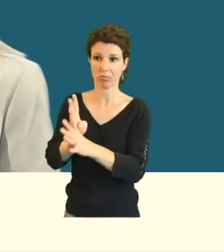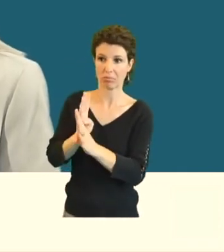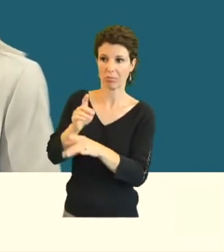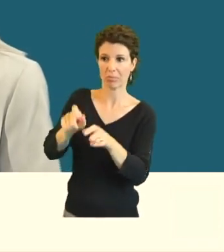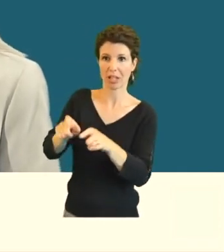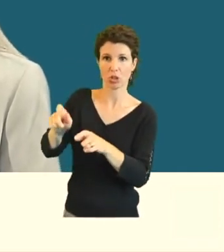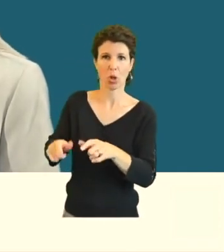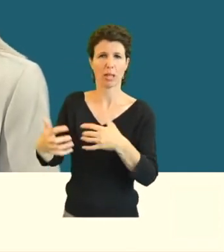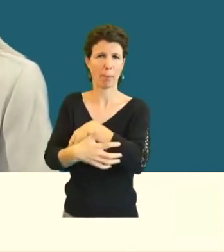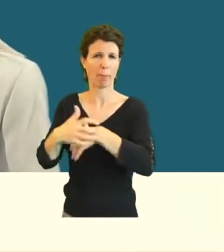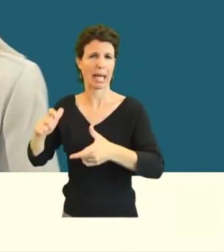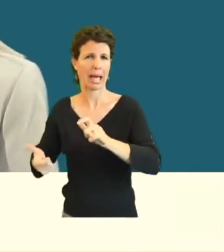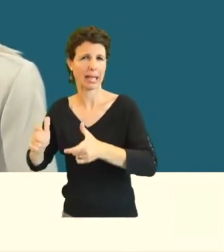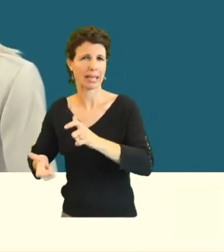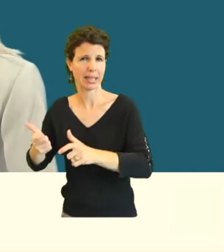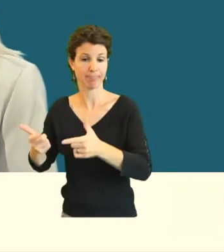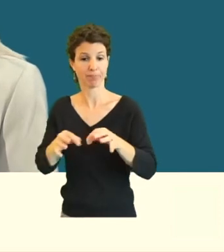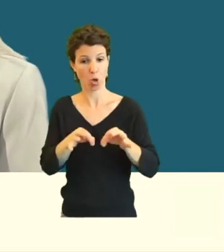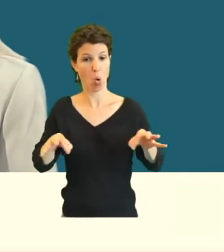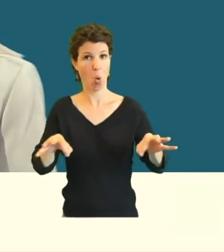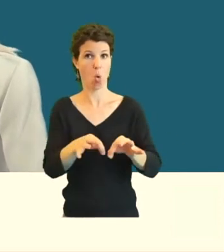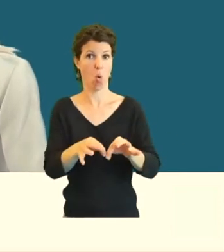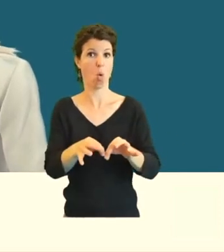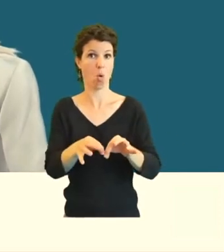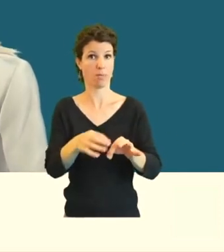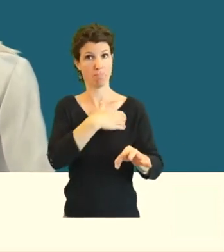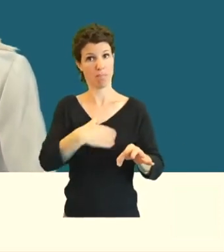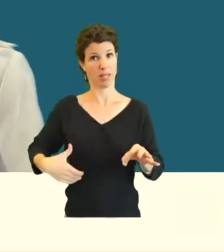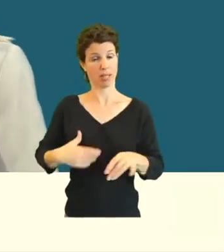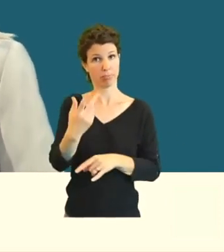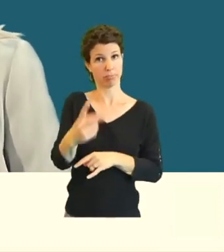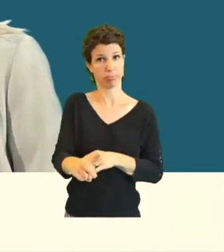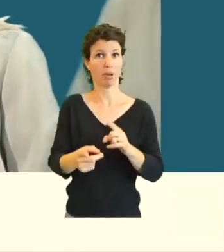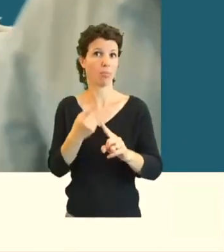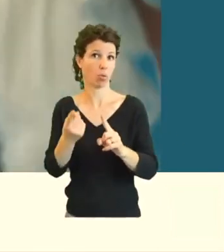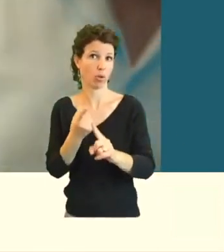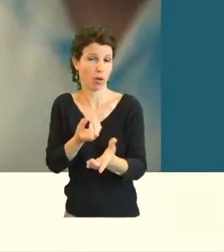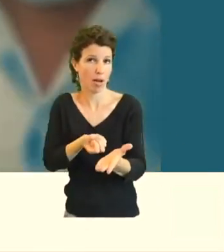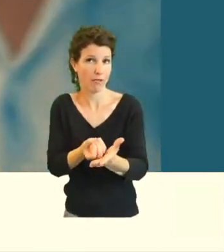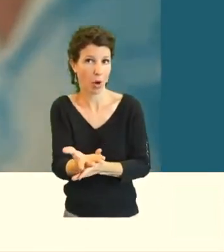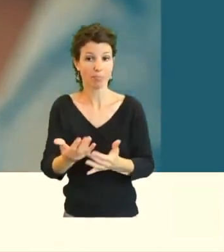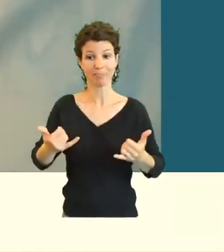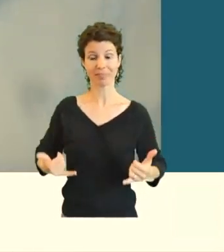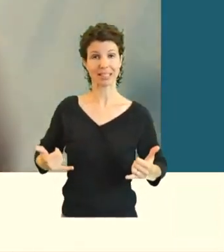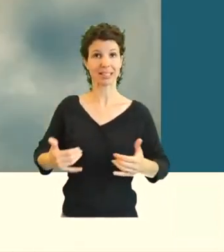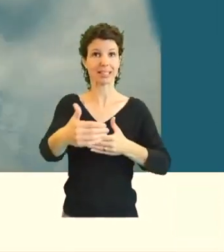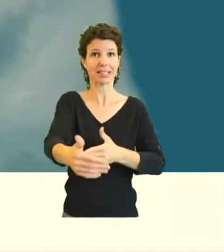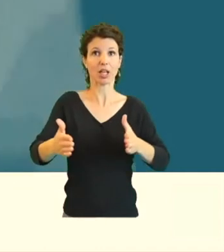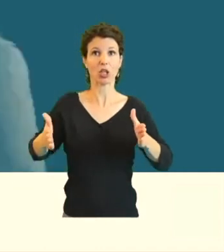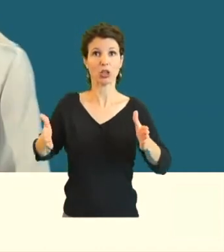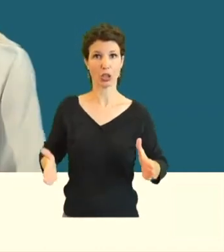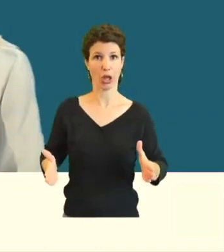précarité. Et ces locaux sont des locaux communaux, donc il faut bien le spécifier. Dans notre secteur, il s'agit de